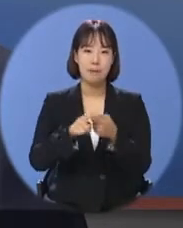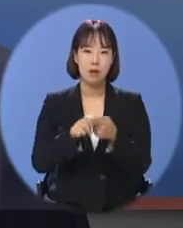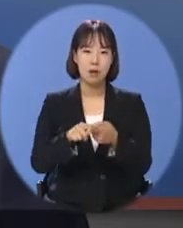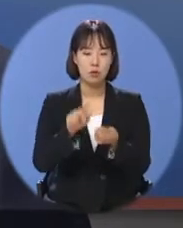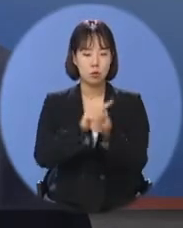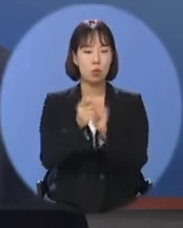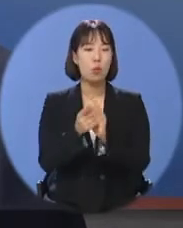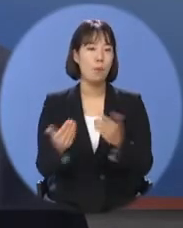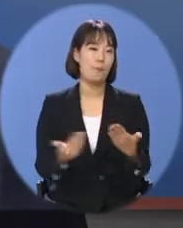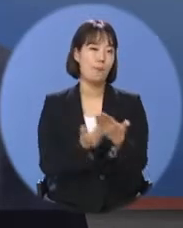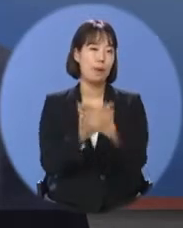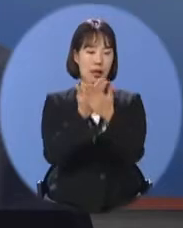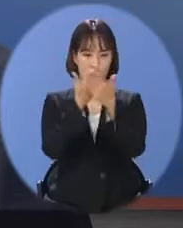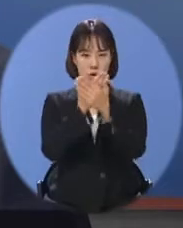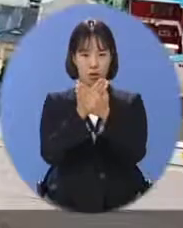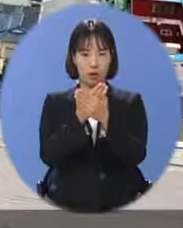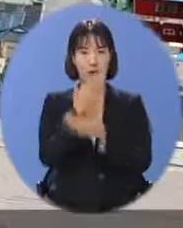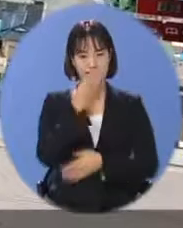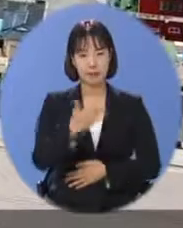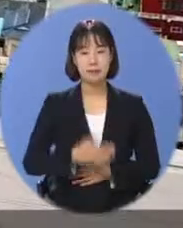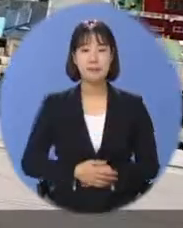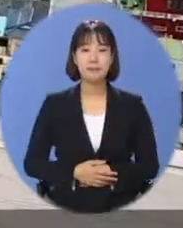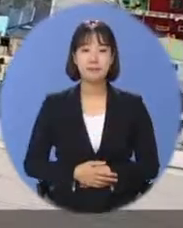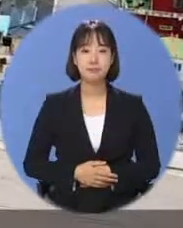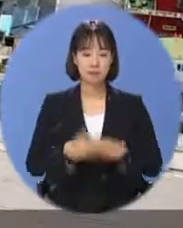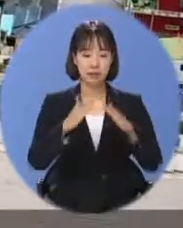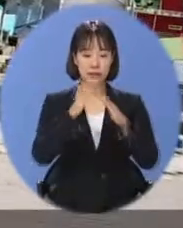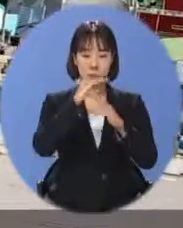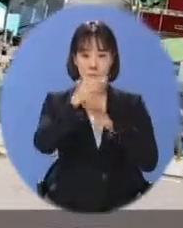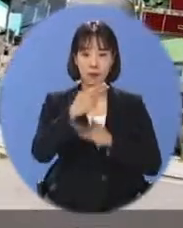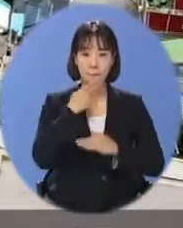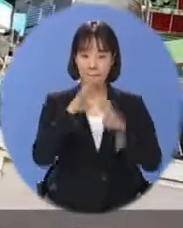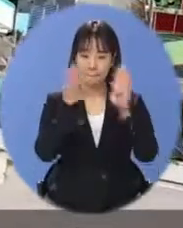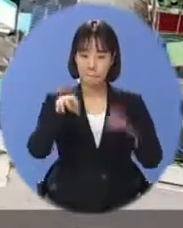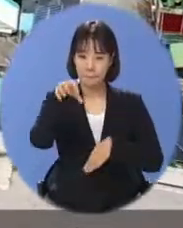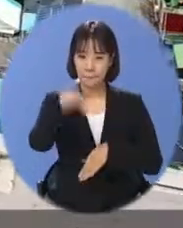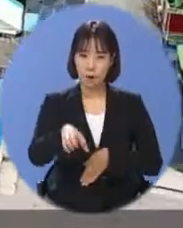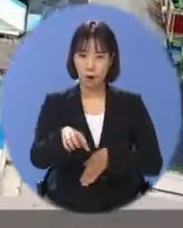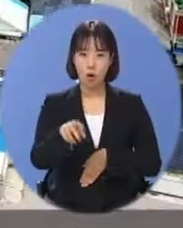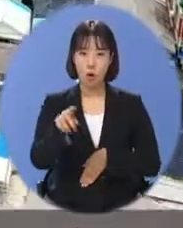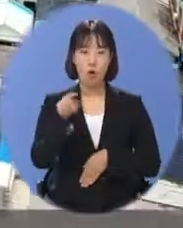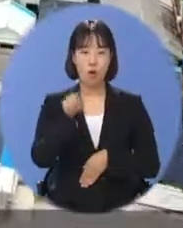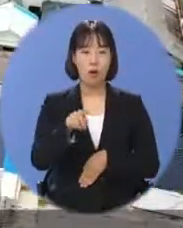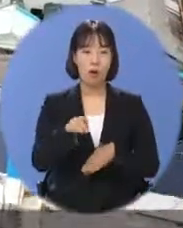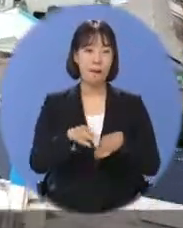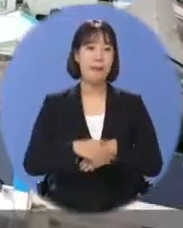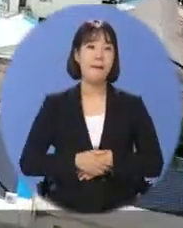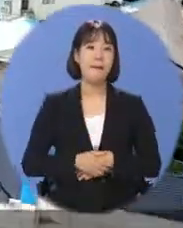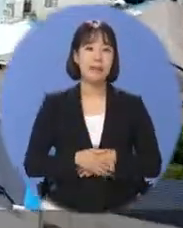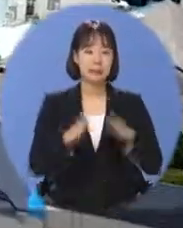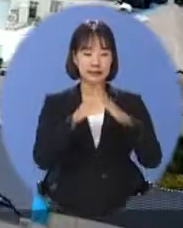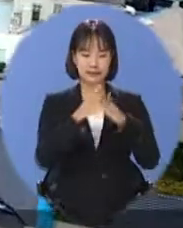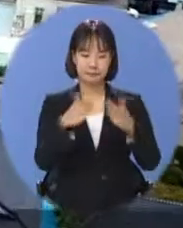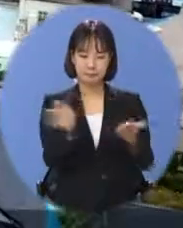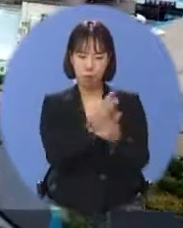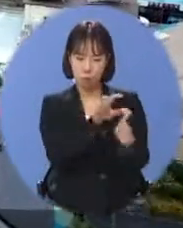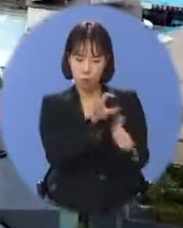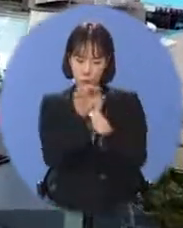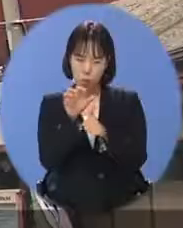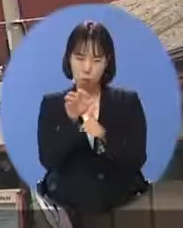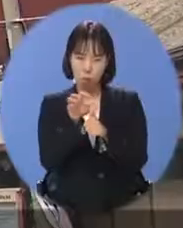맞물려서 서로 상생할 수 있는. 지붕 없는 박물관에서 열리는 텐트 없는 혁신 박람회. 빈집 활용이라는 새로운